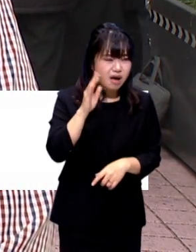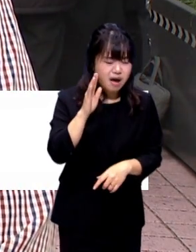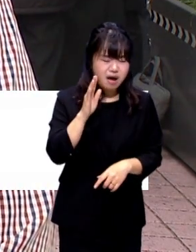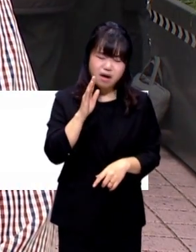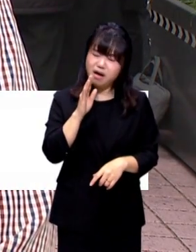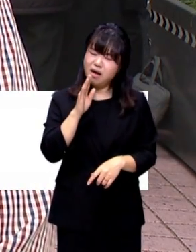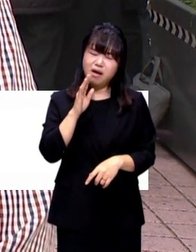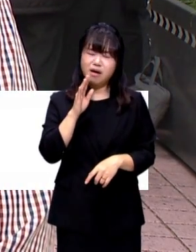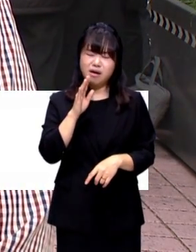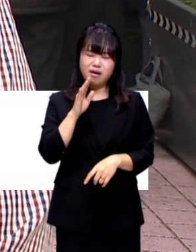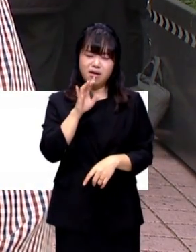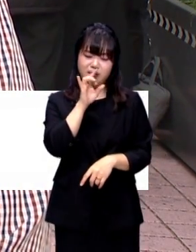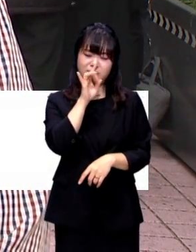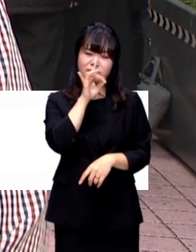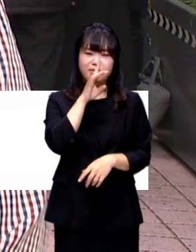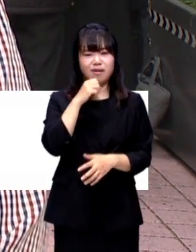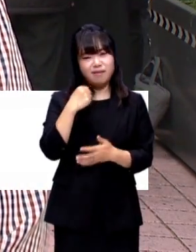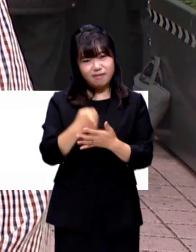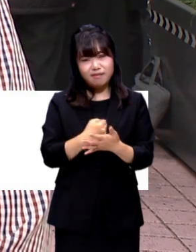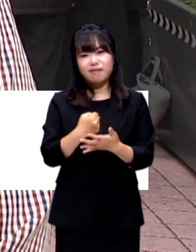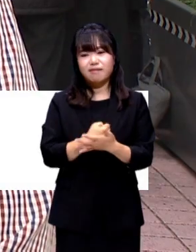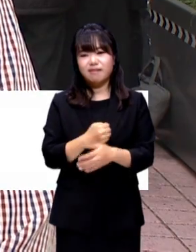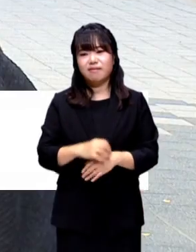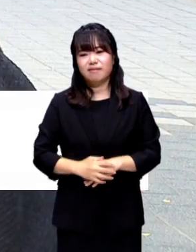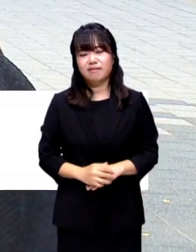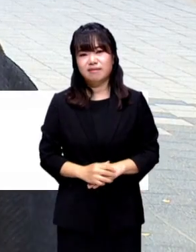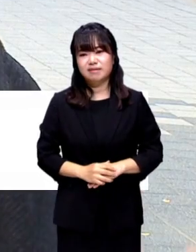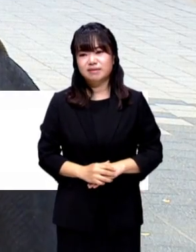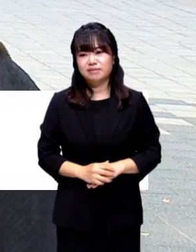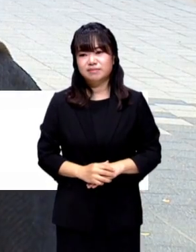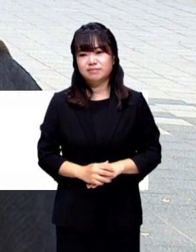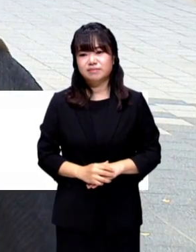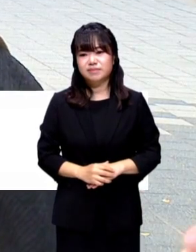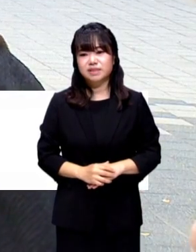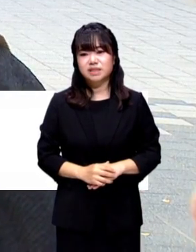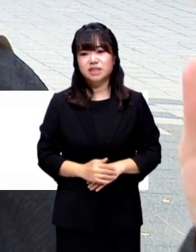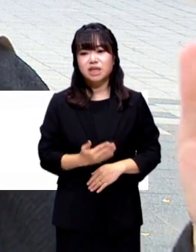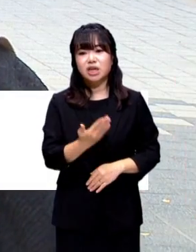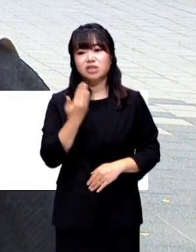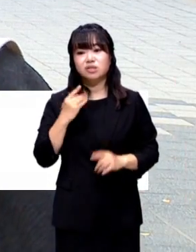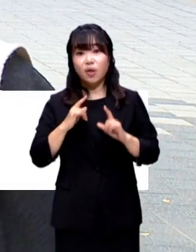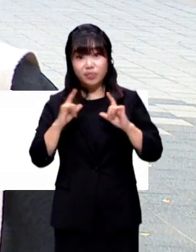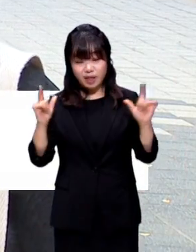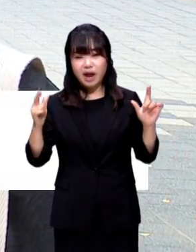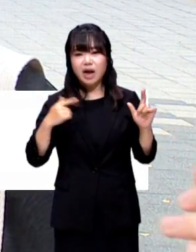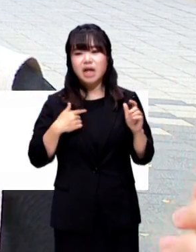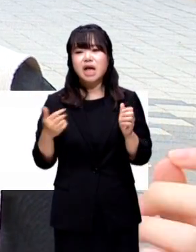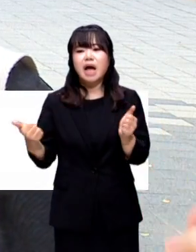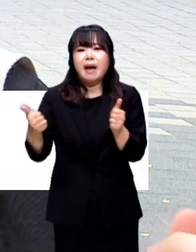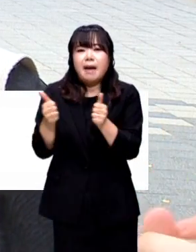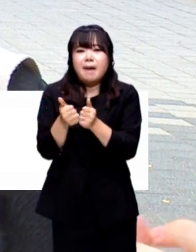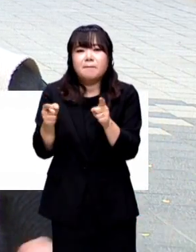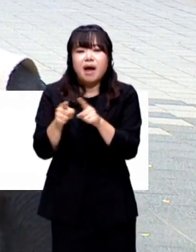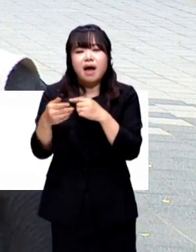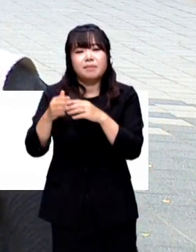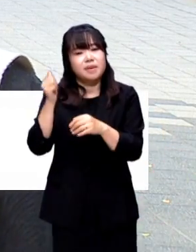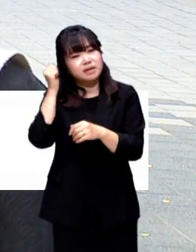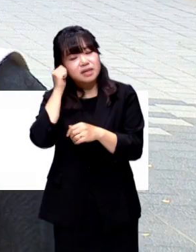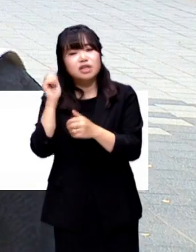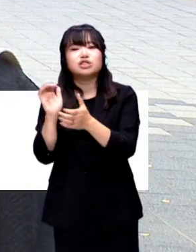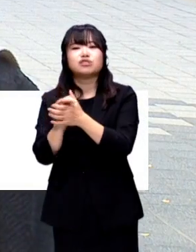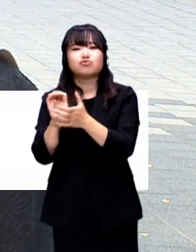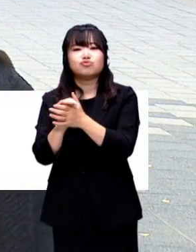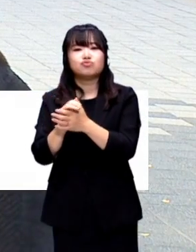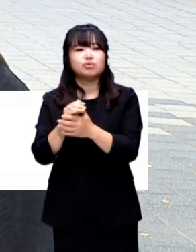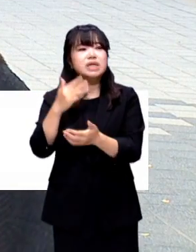되게 안타까운 죽음들이 되게 많이 있었다고 생각하고. 그 전날에 제 룸메가 이태원 갔다 왔다 뭐 이런 소리도 했었고 친구들